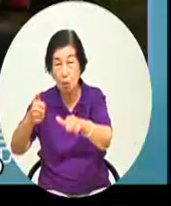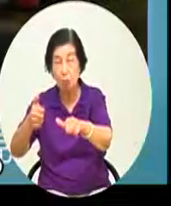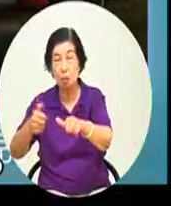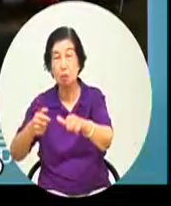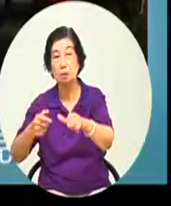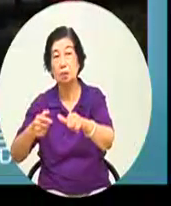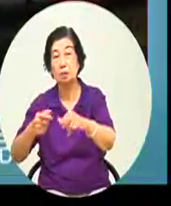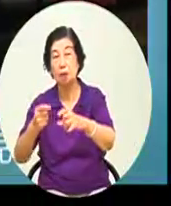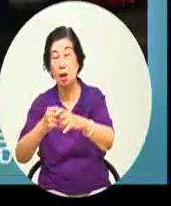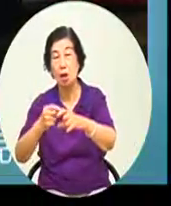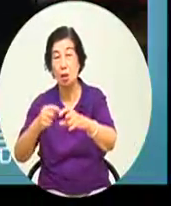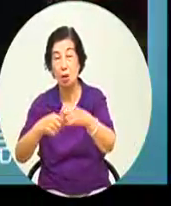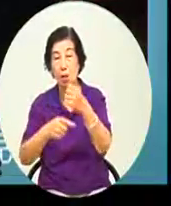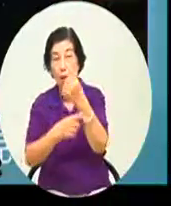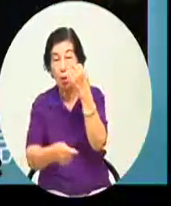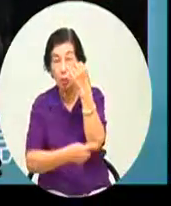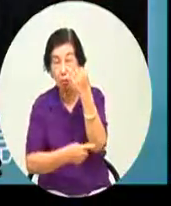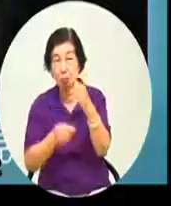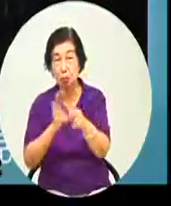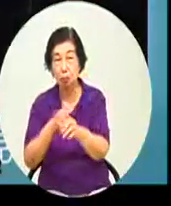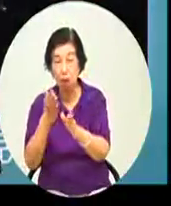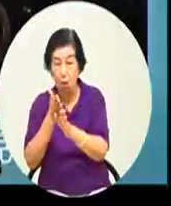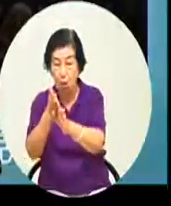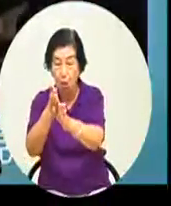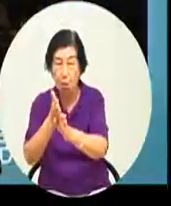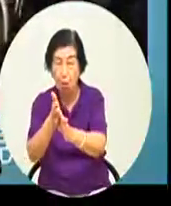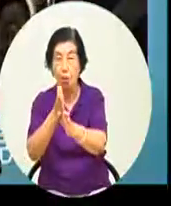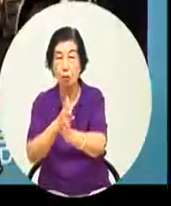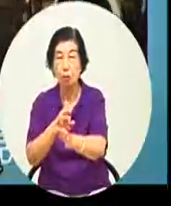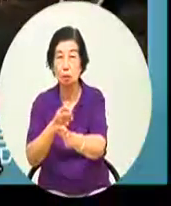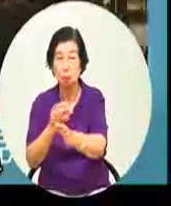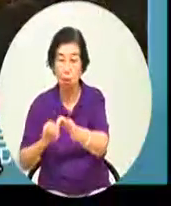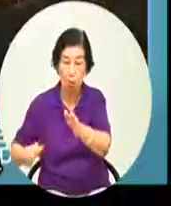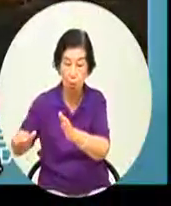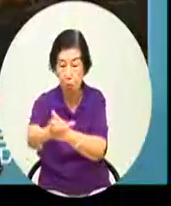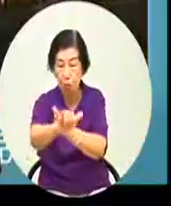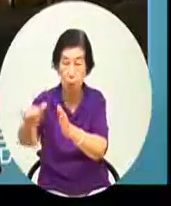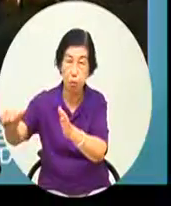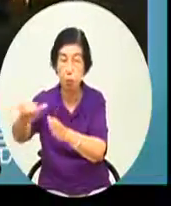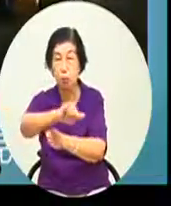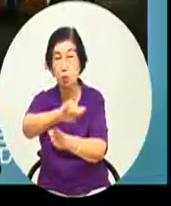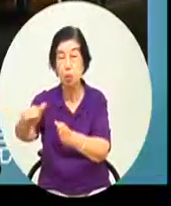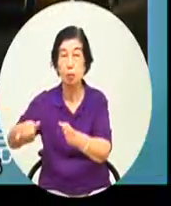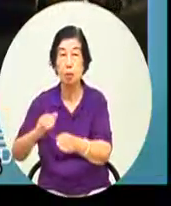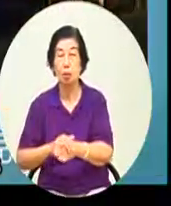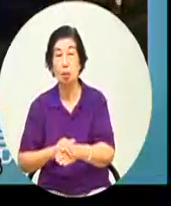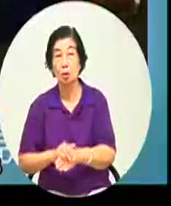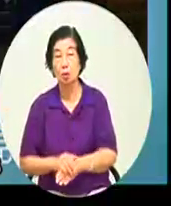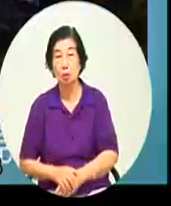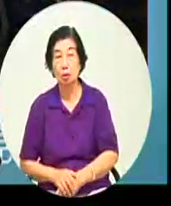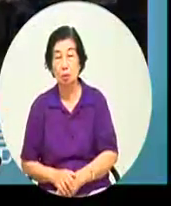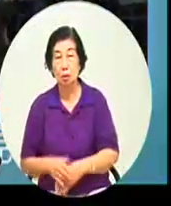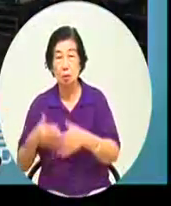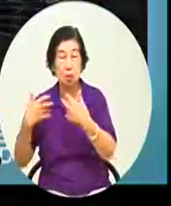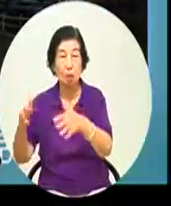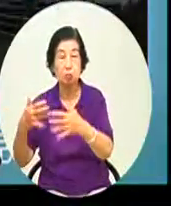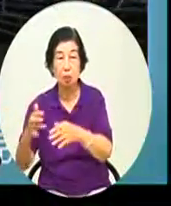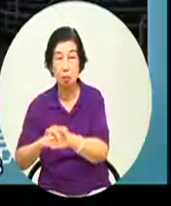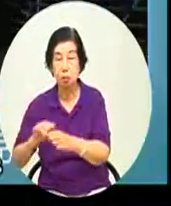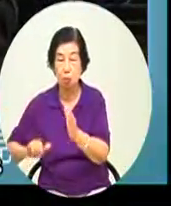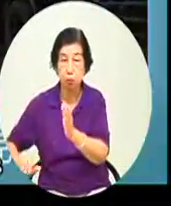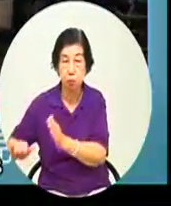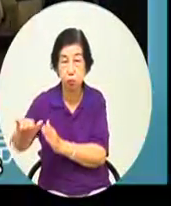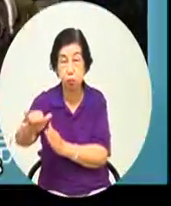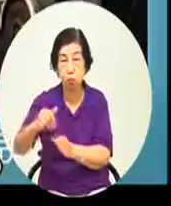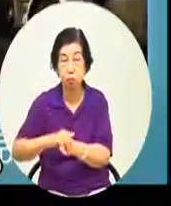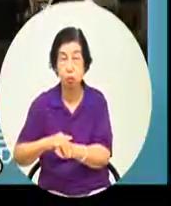车，你就要变成这边绕来绕去，绕来绕去。那你干脆，很多人就干脆不要骑机车道了，他就骑